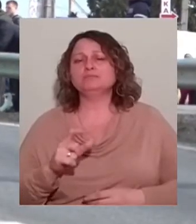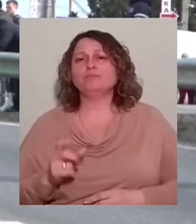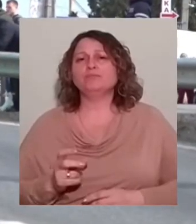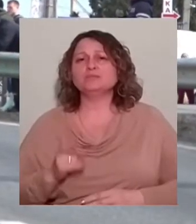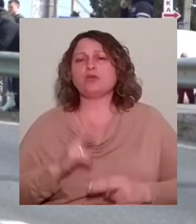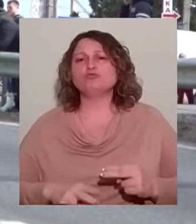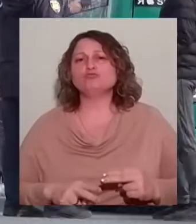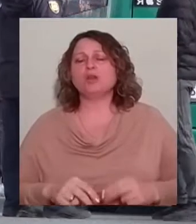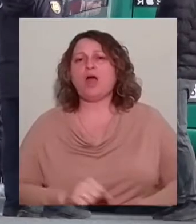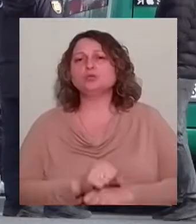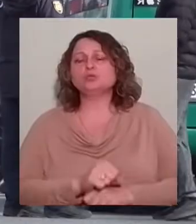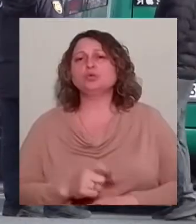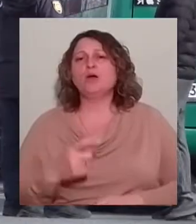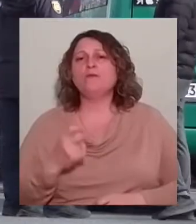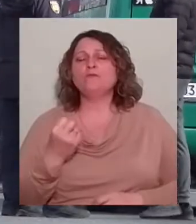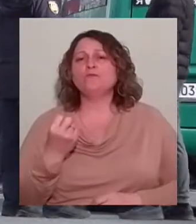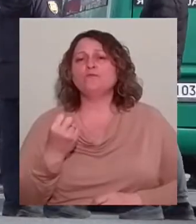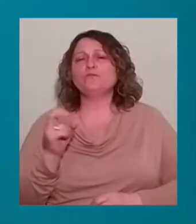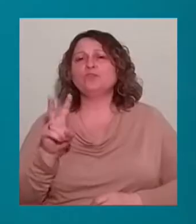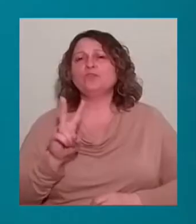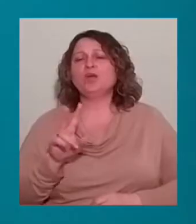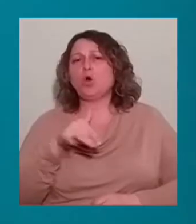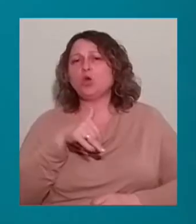Євген Мислівцев. Новини на Суспільному. Одещина.